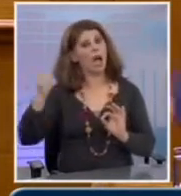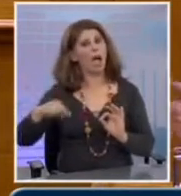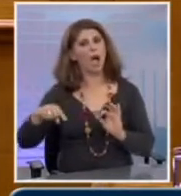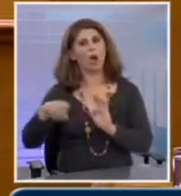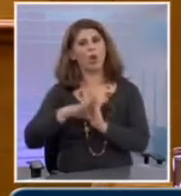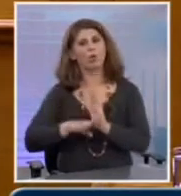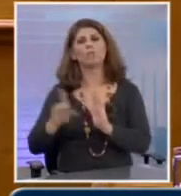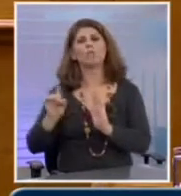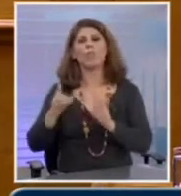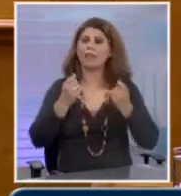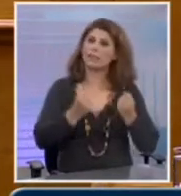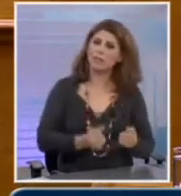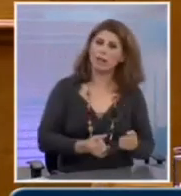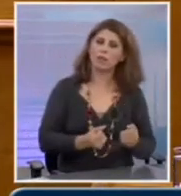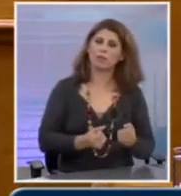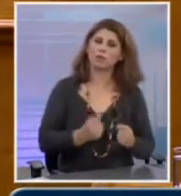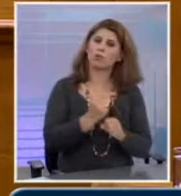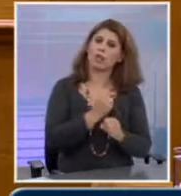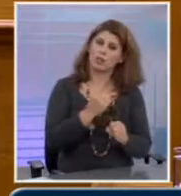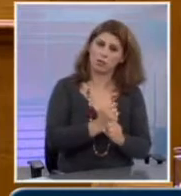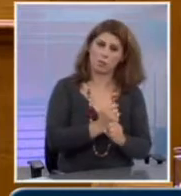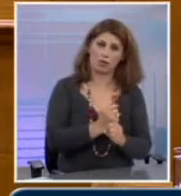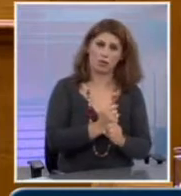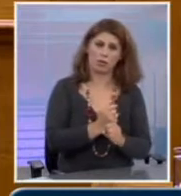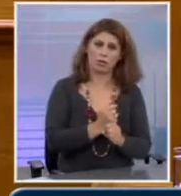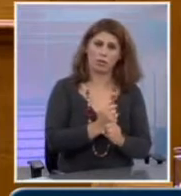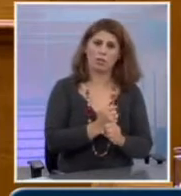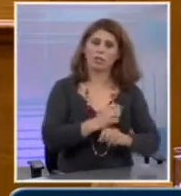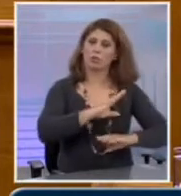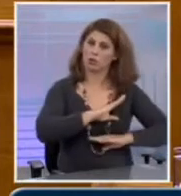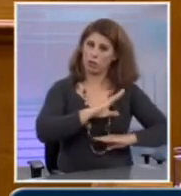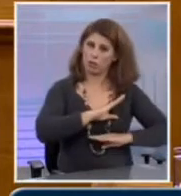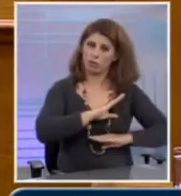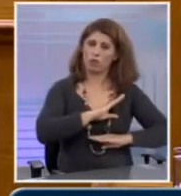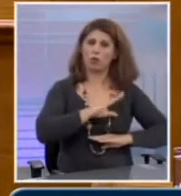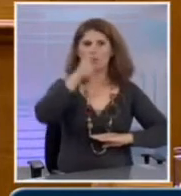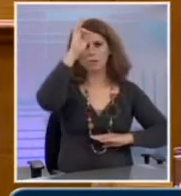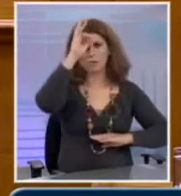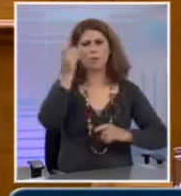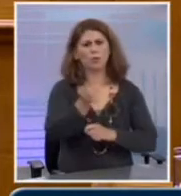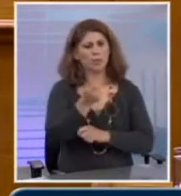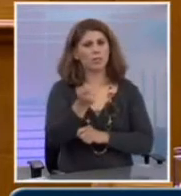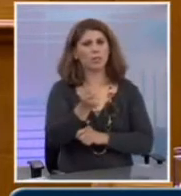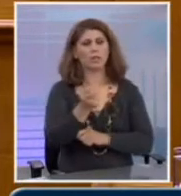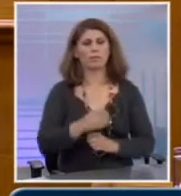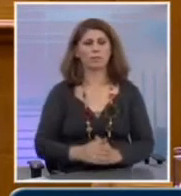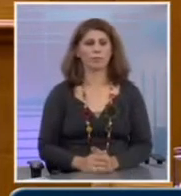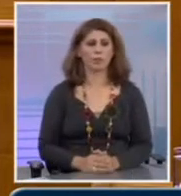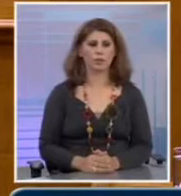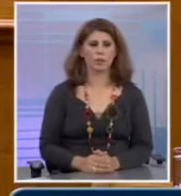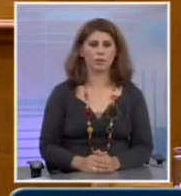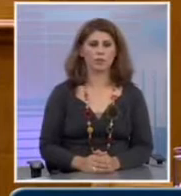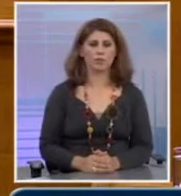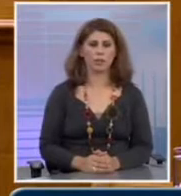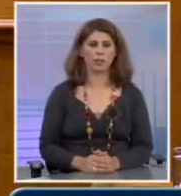που δεν θα είναι σε βάρος των εργαζομένων στις ένοπλες δυνάμεις, στα σώματα ασφαλείας, στις